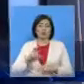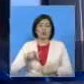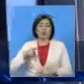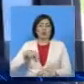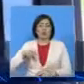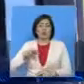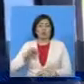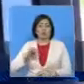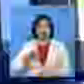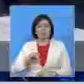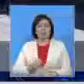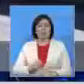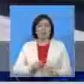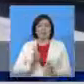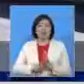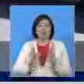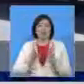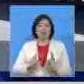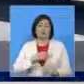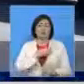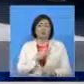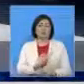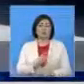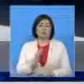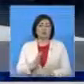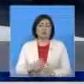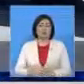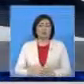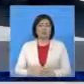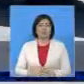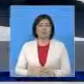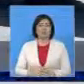қауіпсіздікті күшейтпек. Гүлия Айтуғанова, Мейіржан Аманжолов, Ақтөбе телеарнасы.